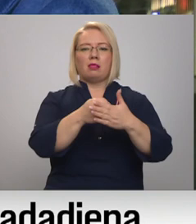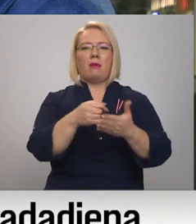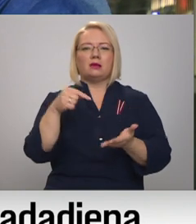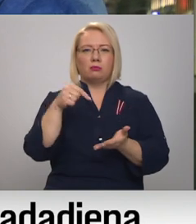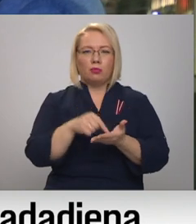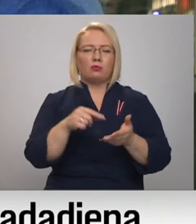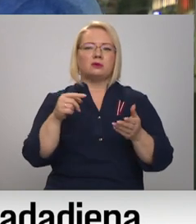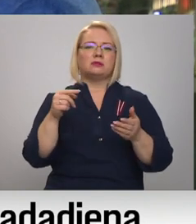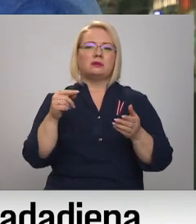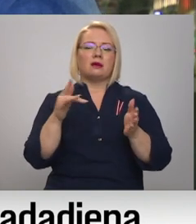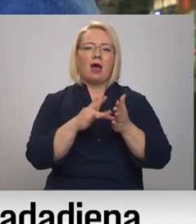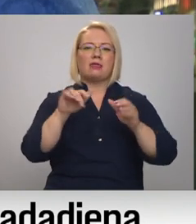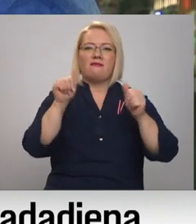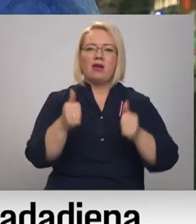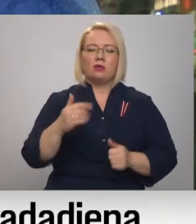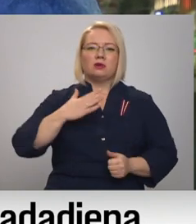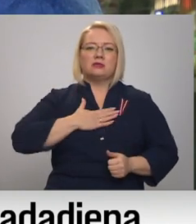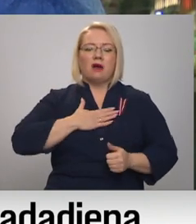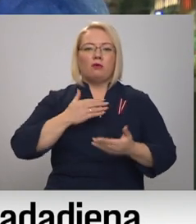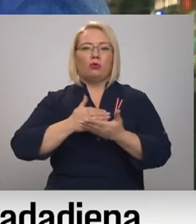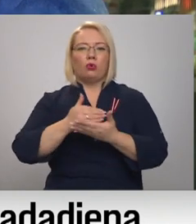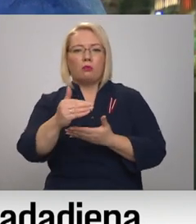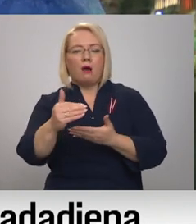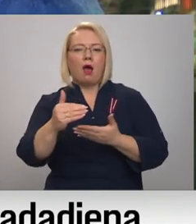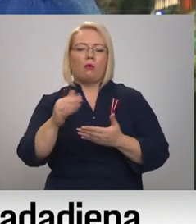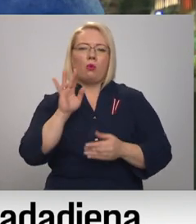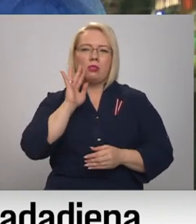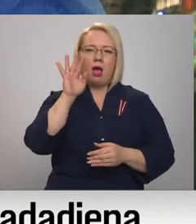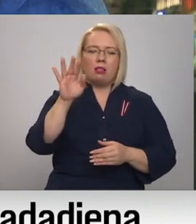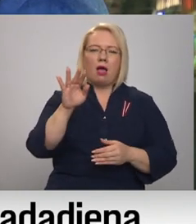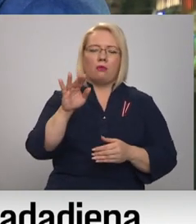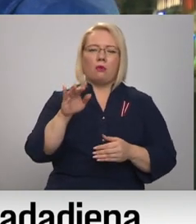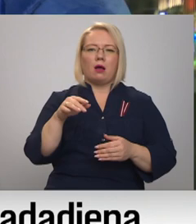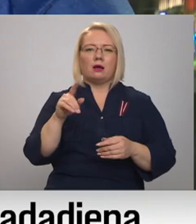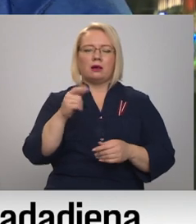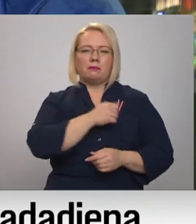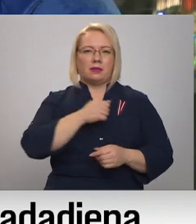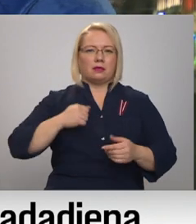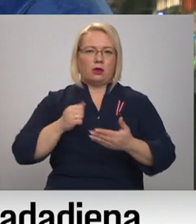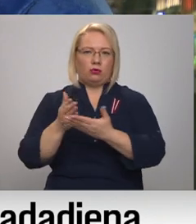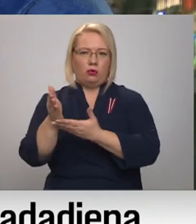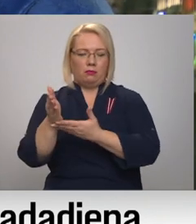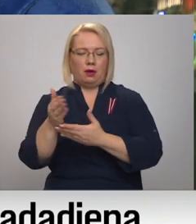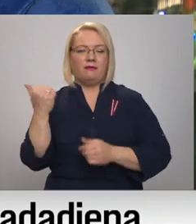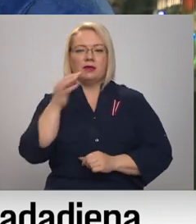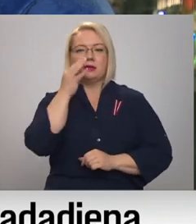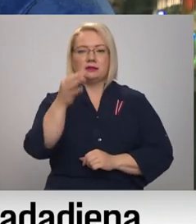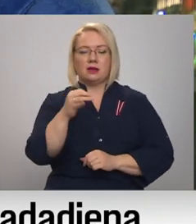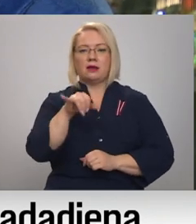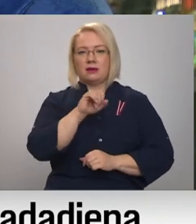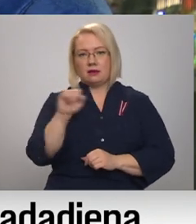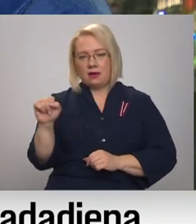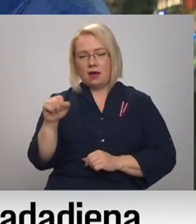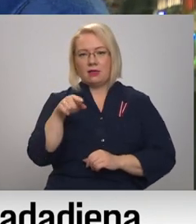iespējams, kādam veidojot arī savu turpmāko un tālāko nākotni, iespējams, militārajā jomā. Jā, tā mēs ceram,